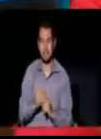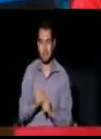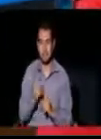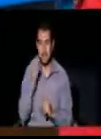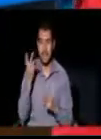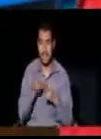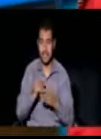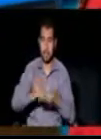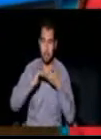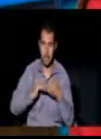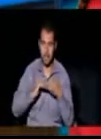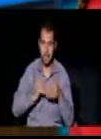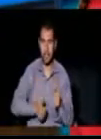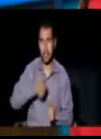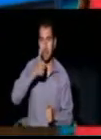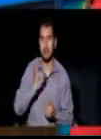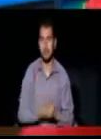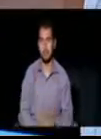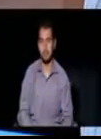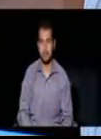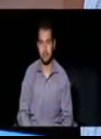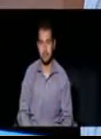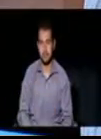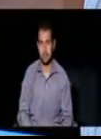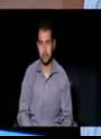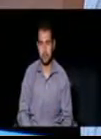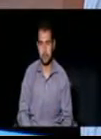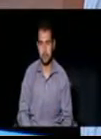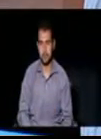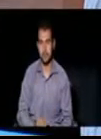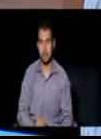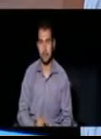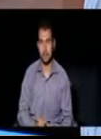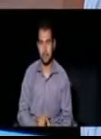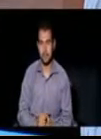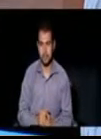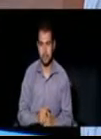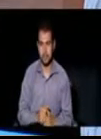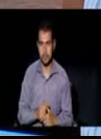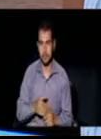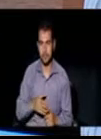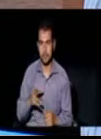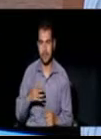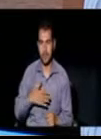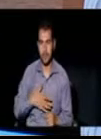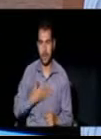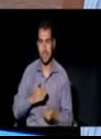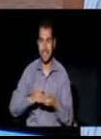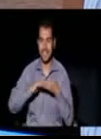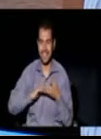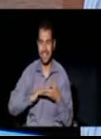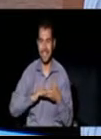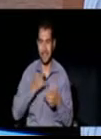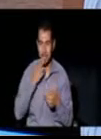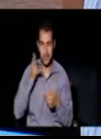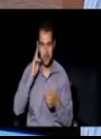انت بتعمل حاجه احسن. احنا والله بنحاول في برنامج كلام الناس، وصدقا والله في اللي انا بقول لكم ده، ما اعرفش انا حاسس ان انا متحيز للصم